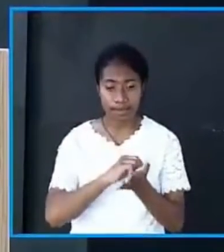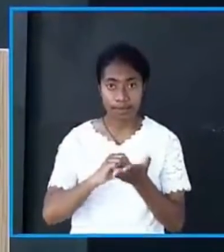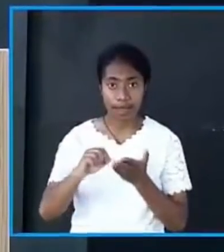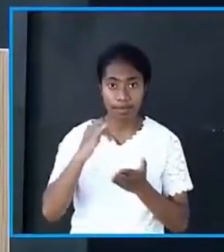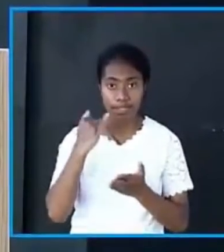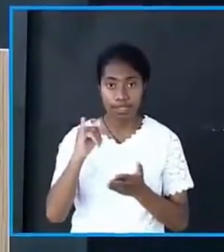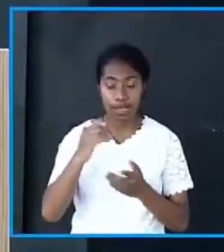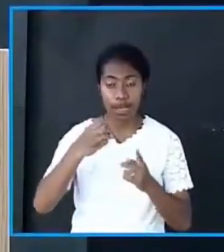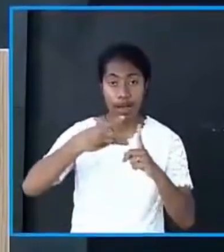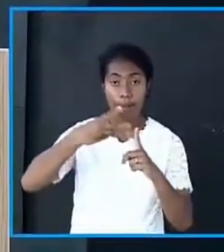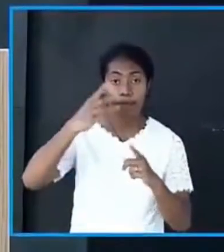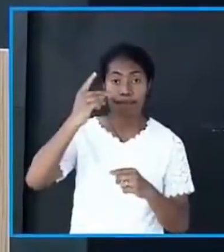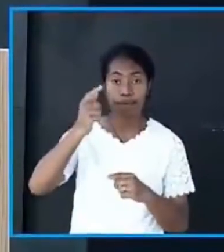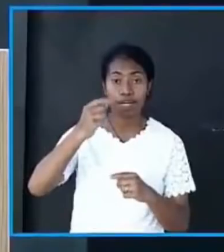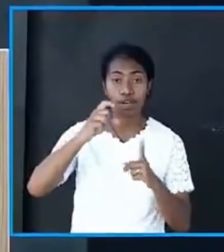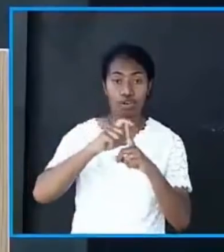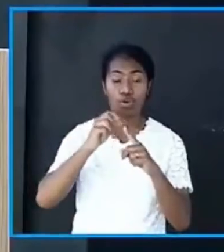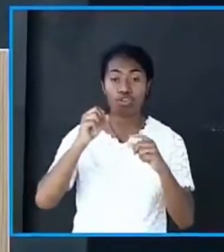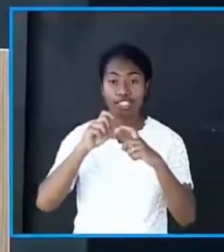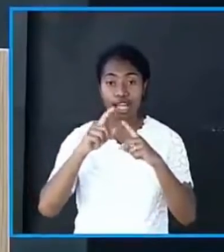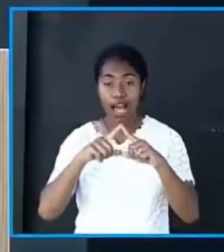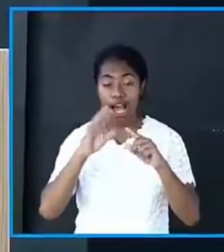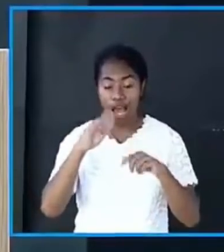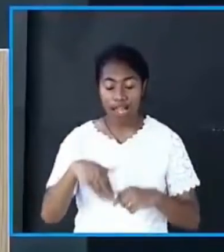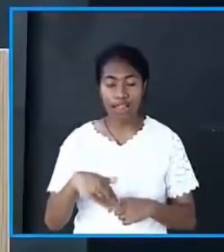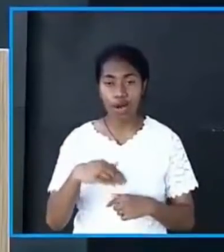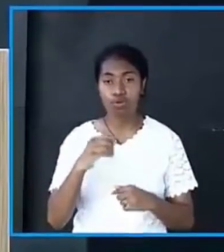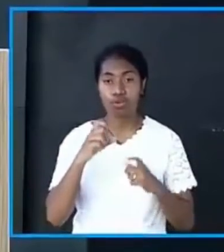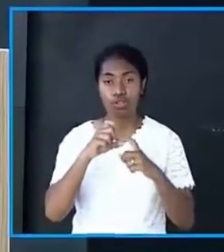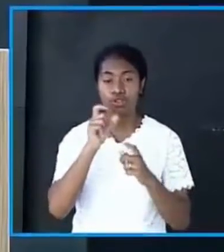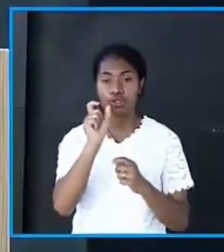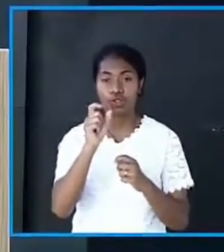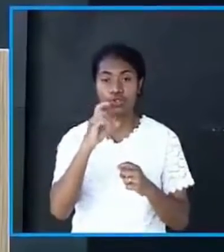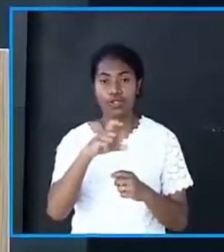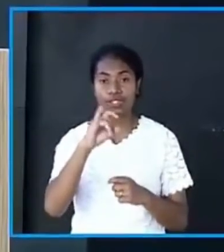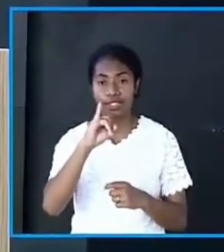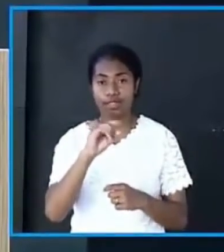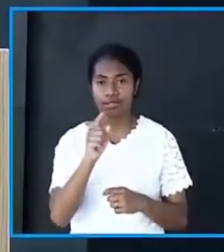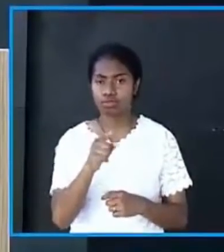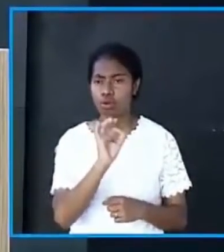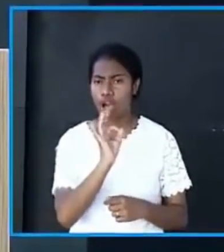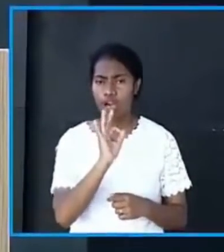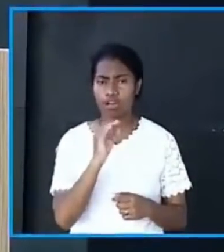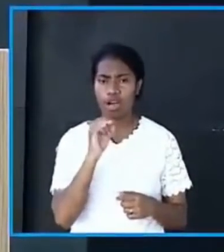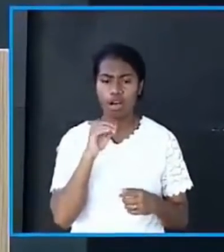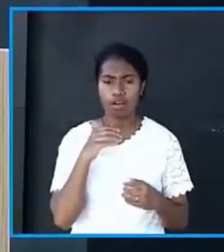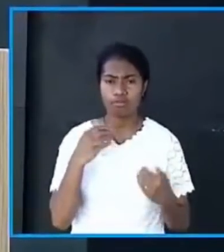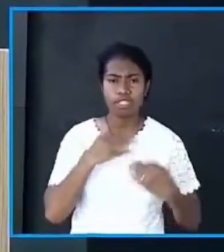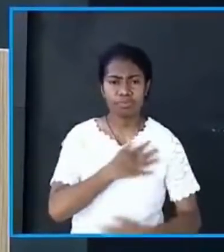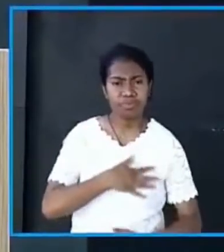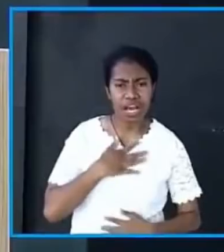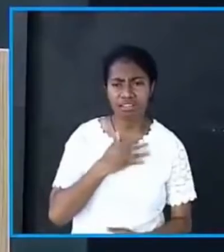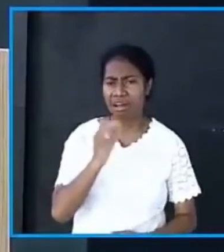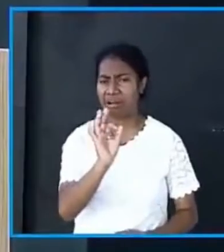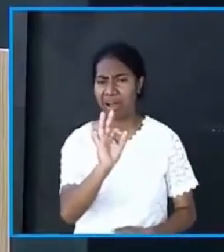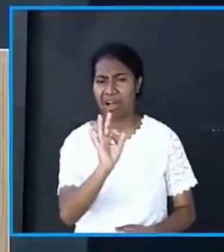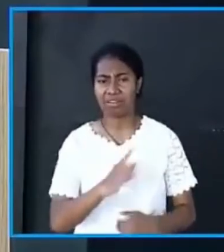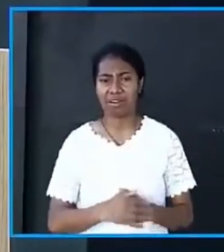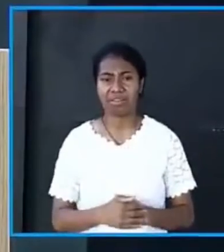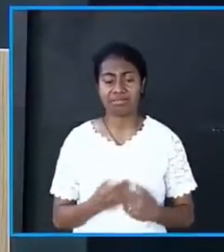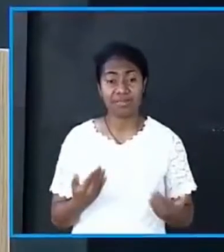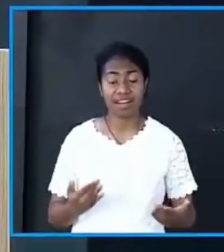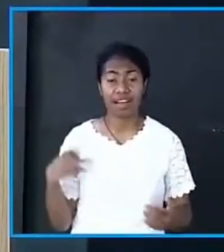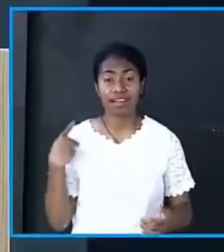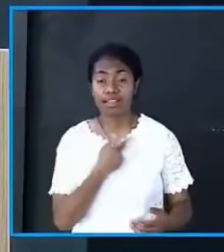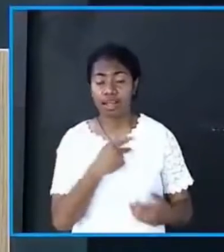berdosa atau suci itu tidak ada pada dunia binatang maka kita tidak